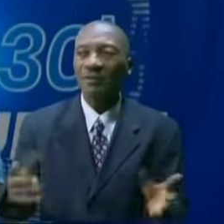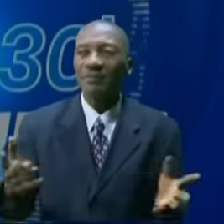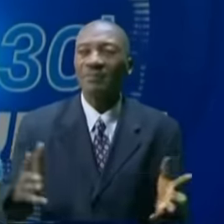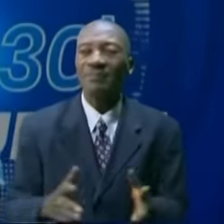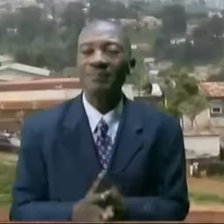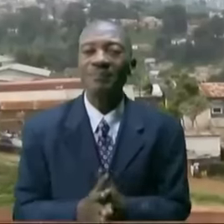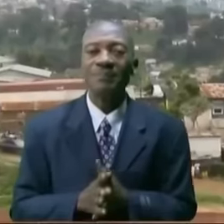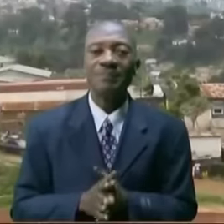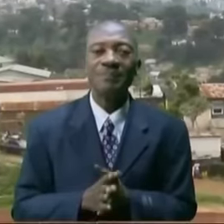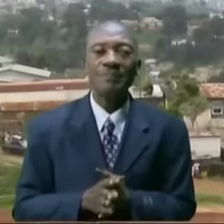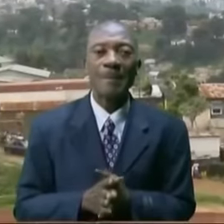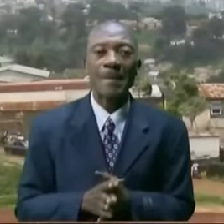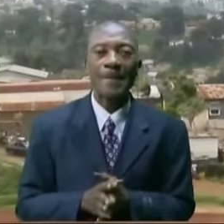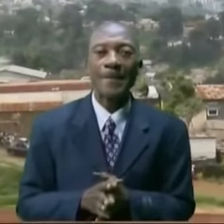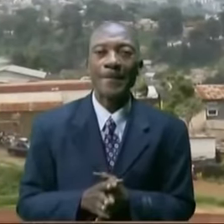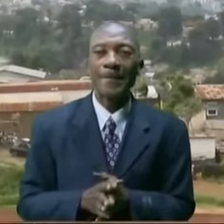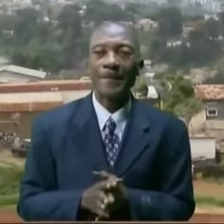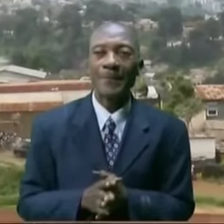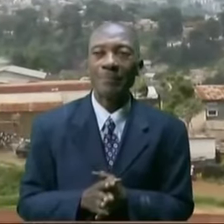échelons.